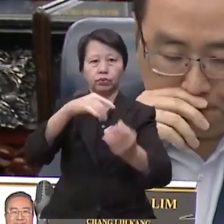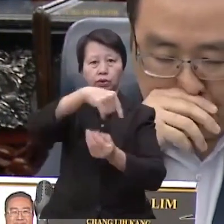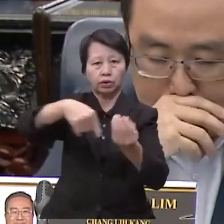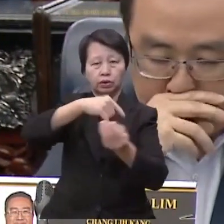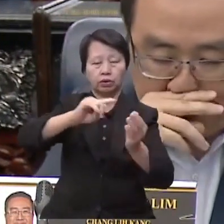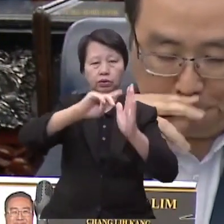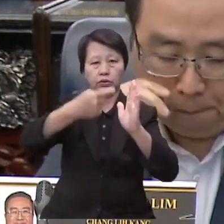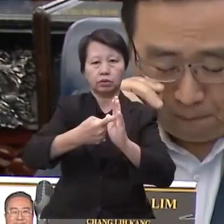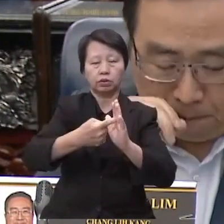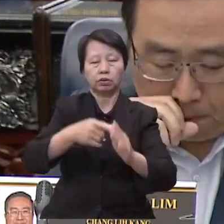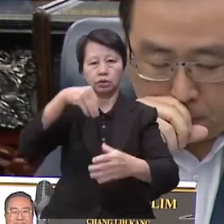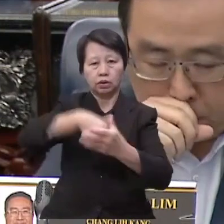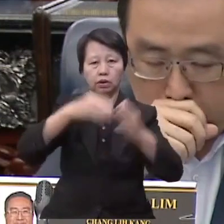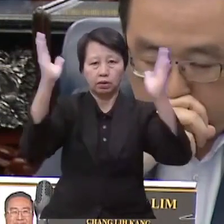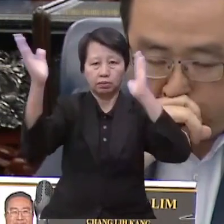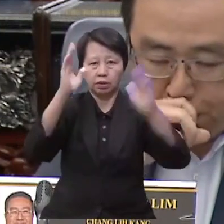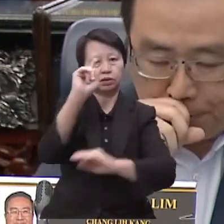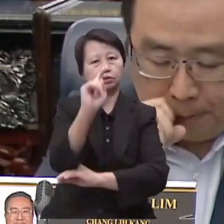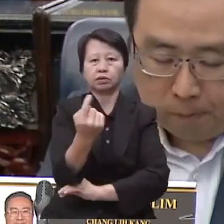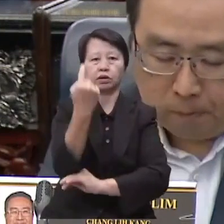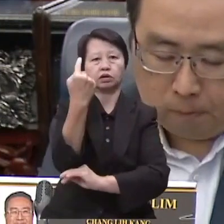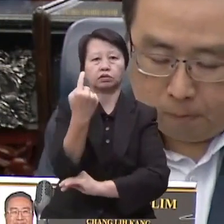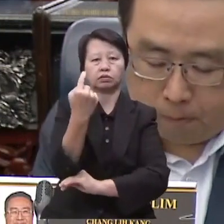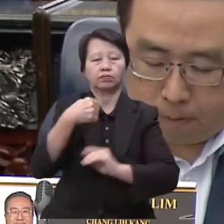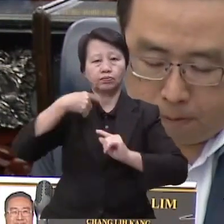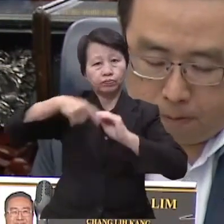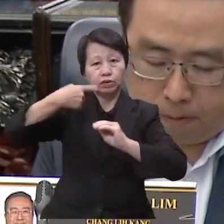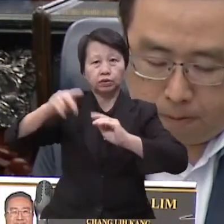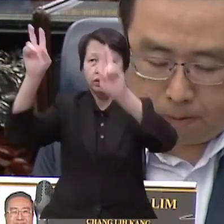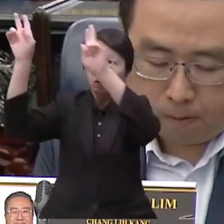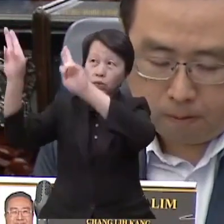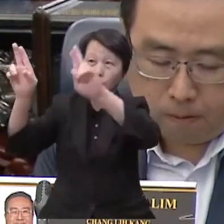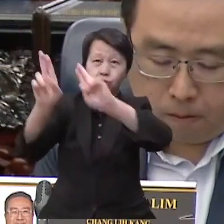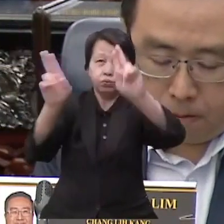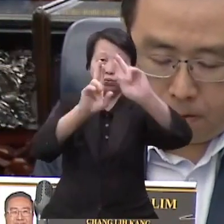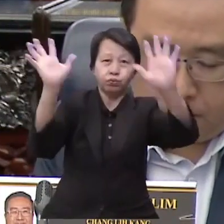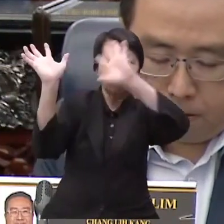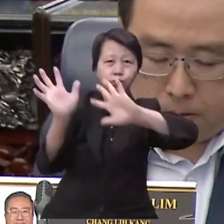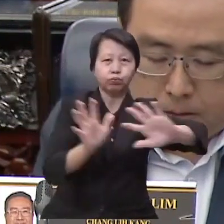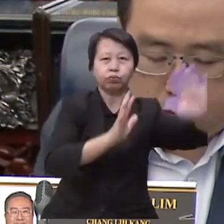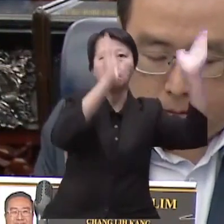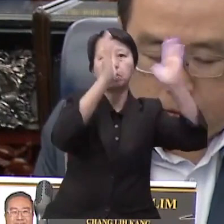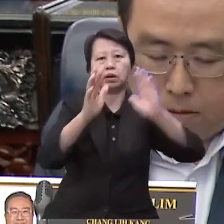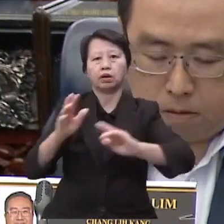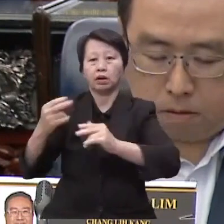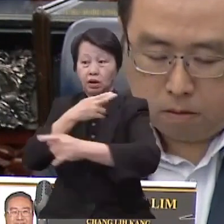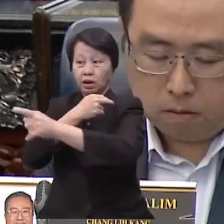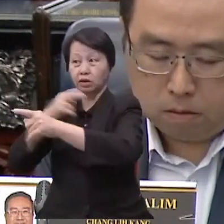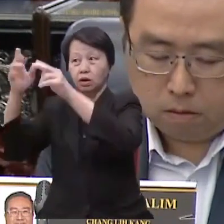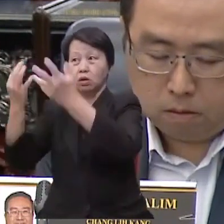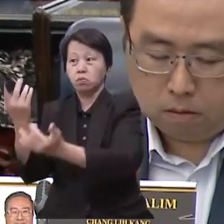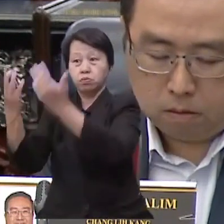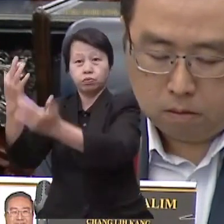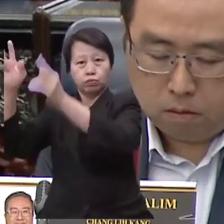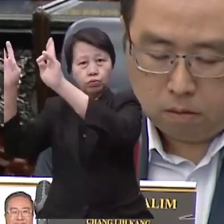dikuatkuasakan di dalam negara sahaja berkenaan isu jerebu rentas sempadan yang dikaitkan dengan pembakaran